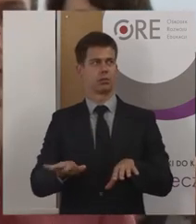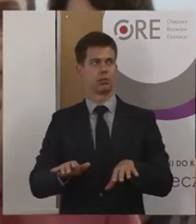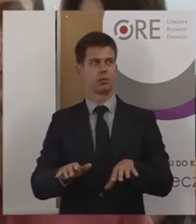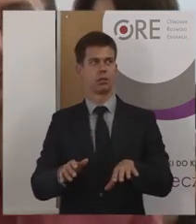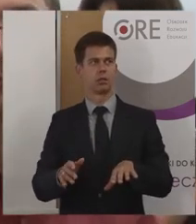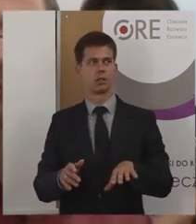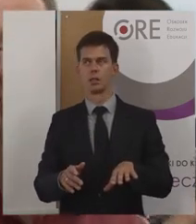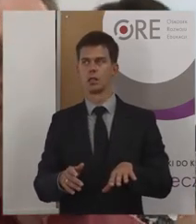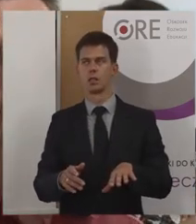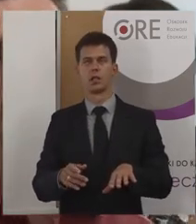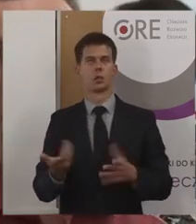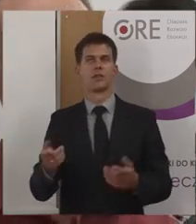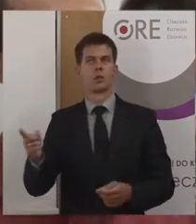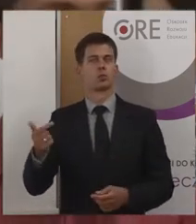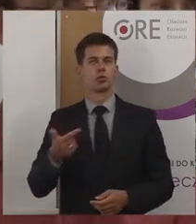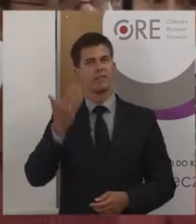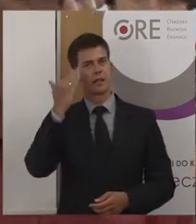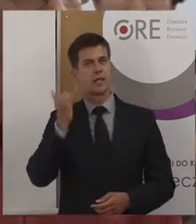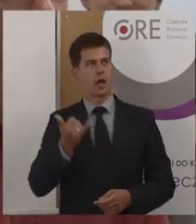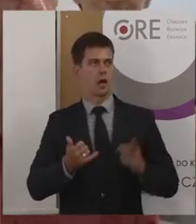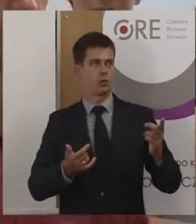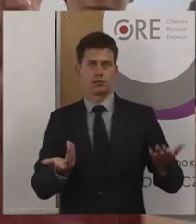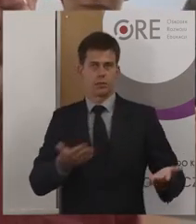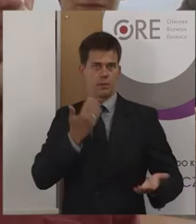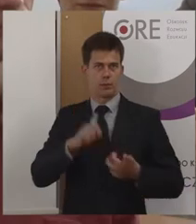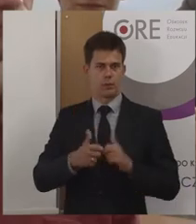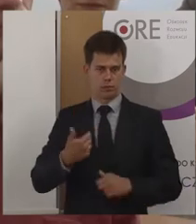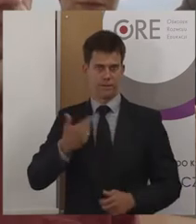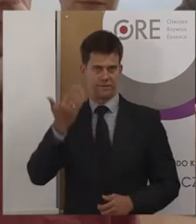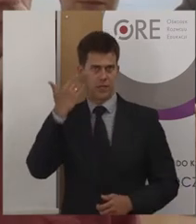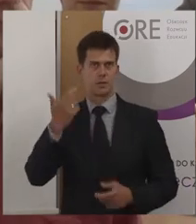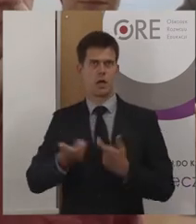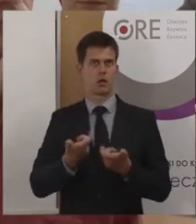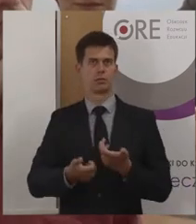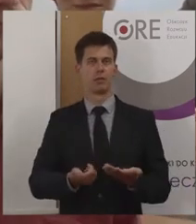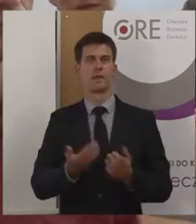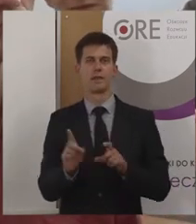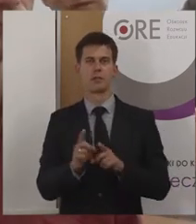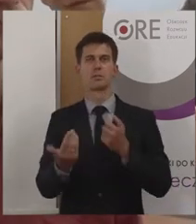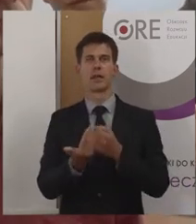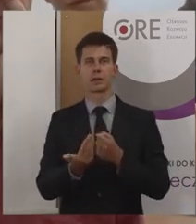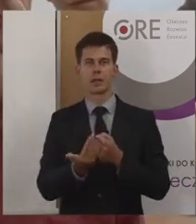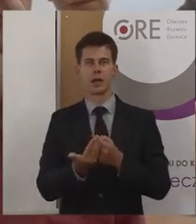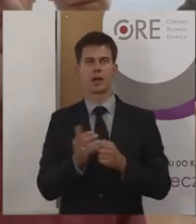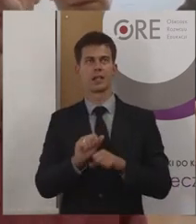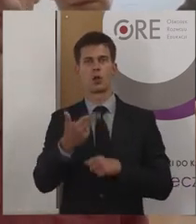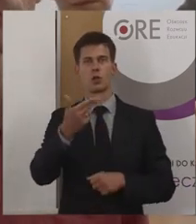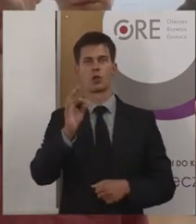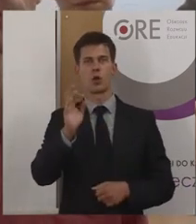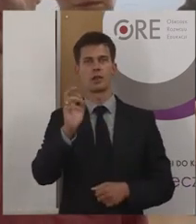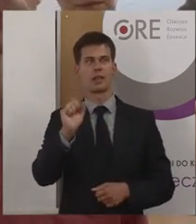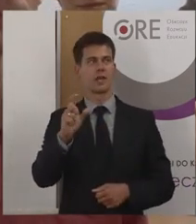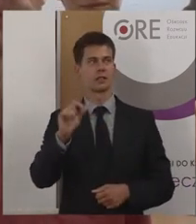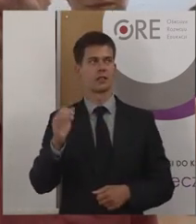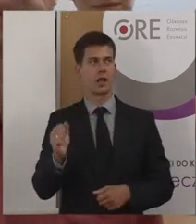No ale to przecież są ludzie, którzy to wiedzą, to po pierwsze, a po drugie odnośnie tej notacji matematycznej, to jest obecnie już przyjęta,